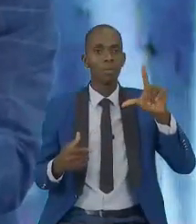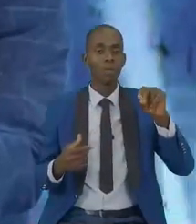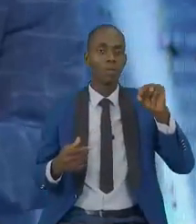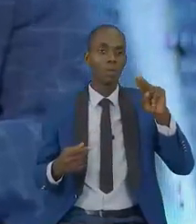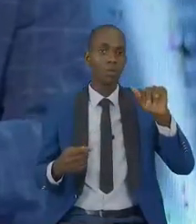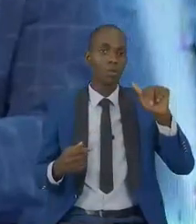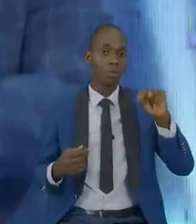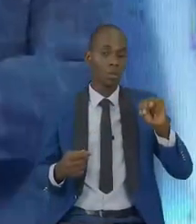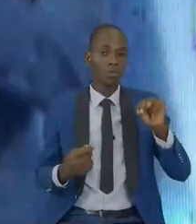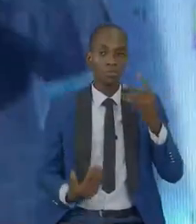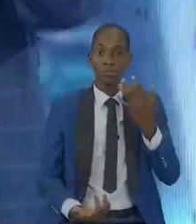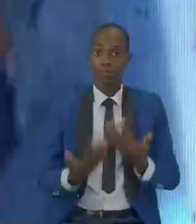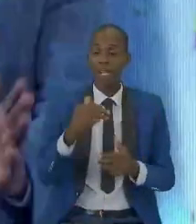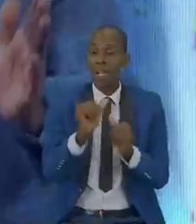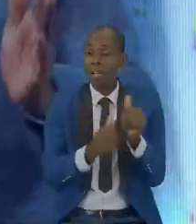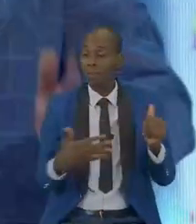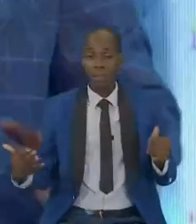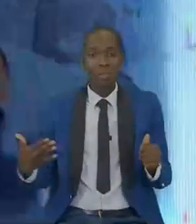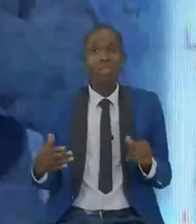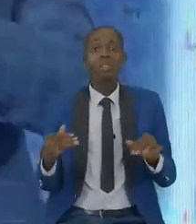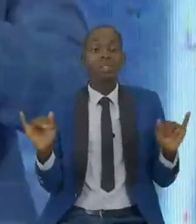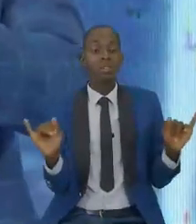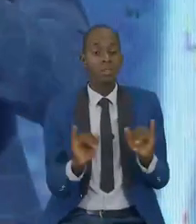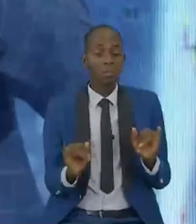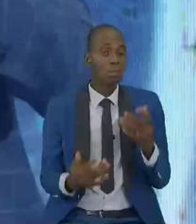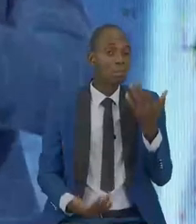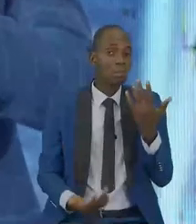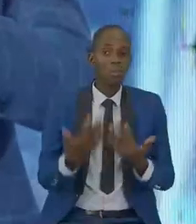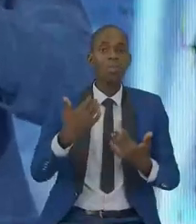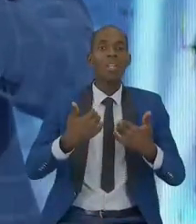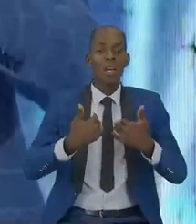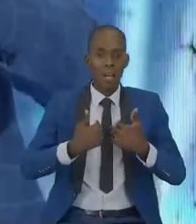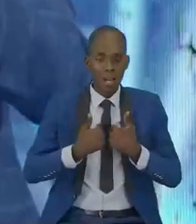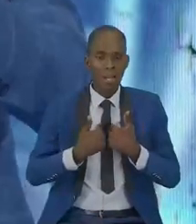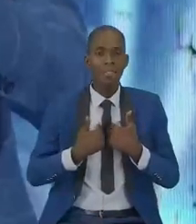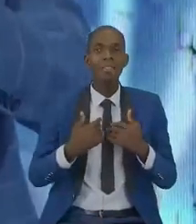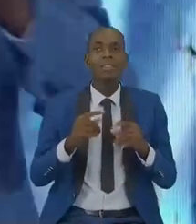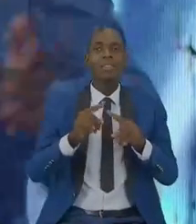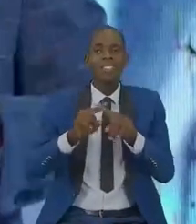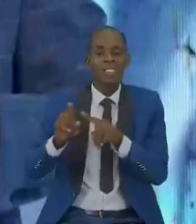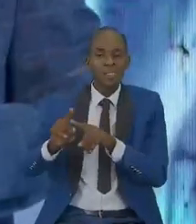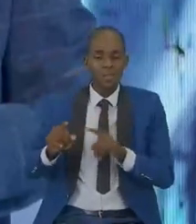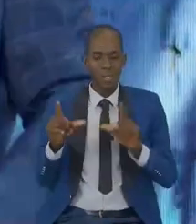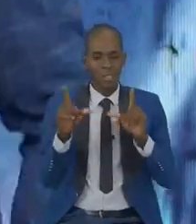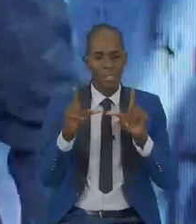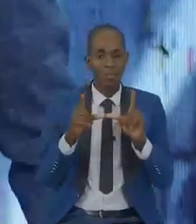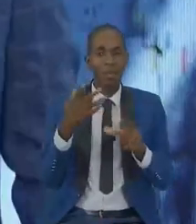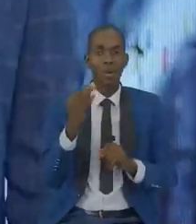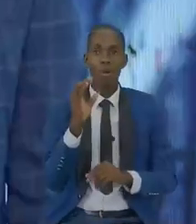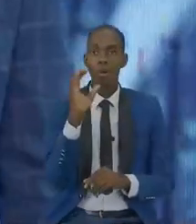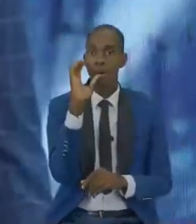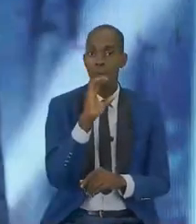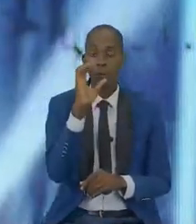une fournaise babylonienne, et chaque chose va à degré, selon les degrés. Même